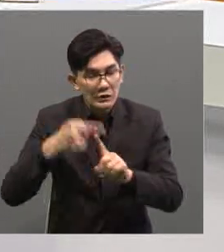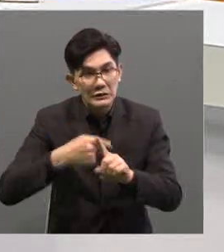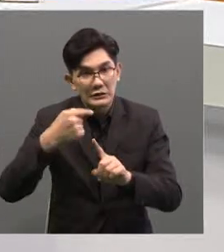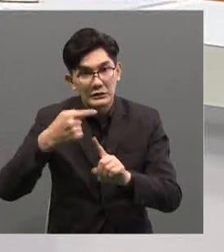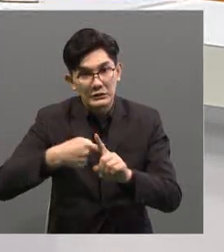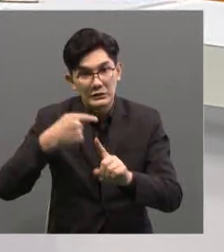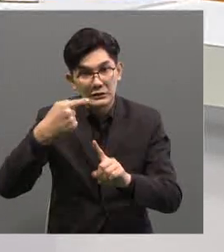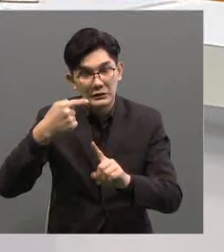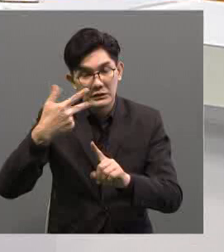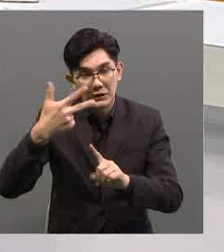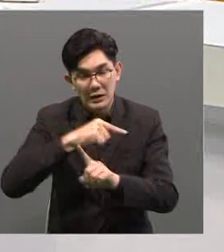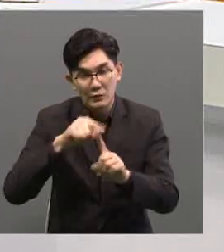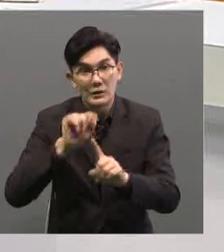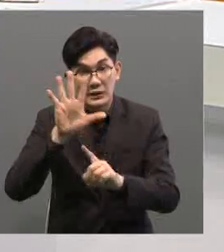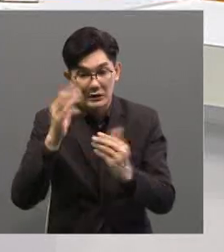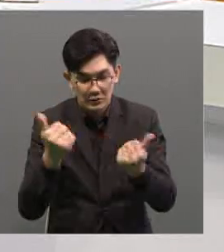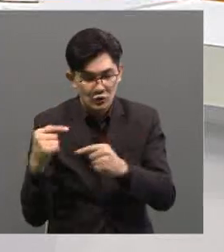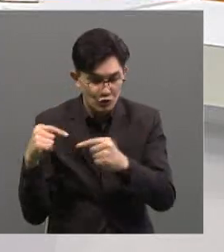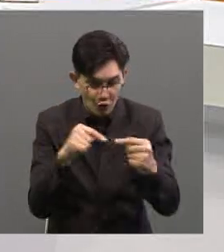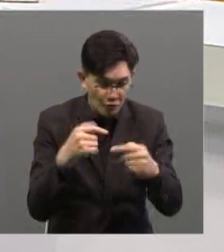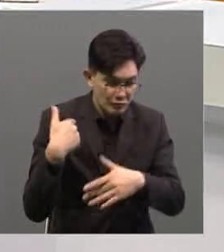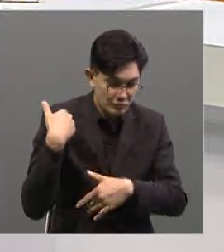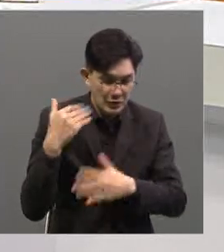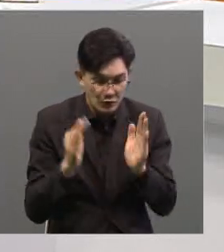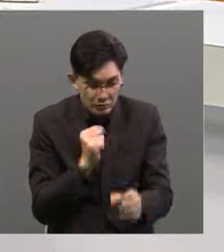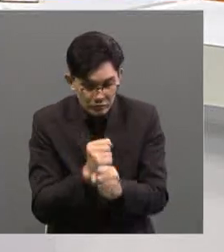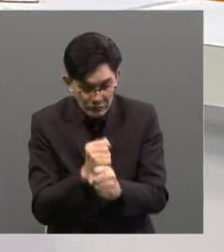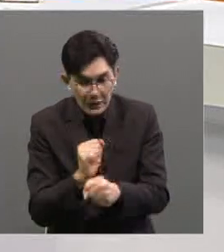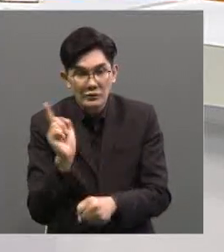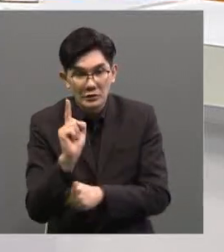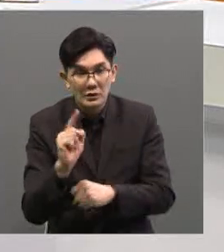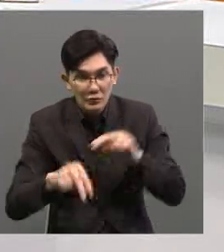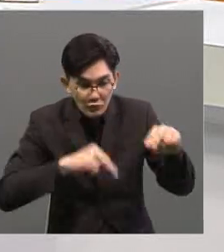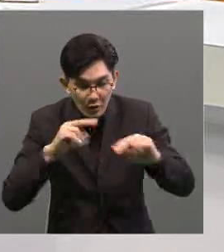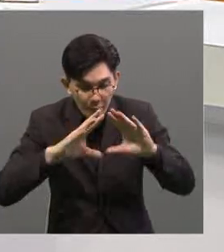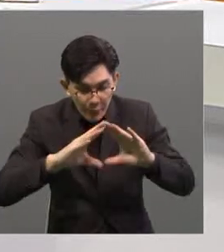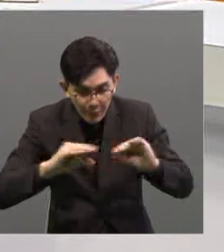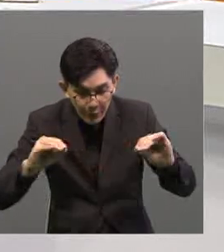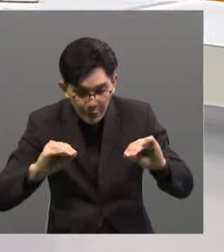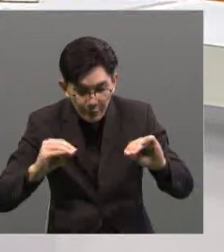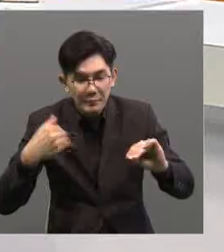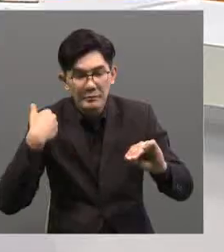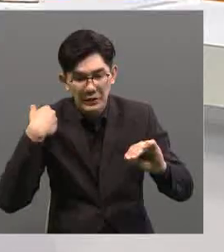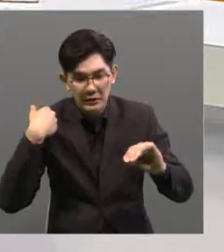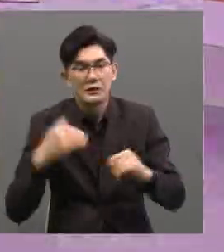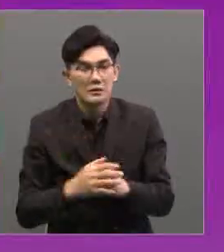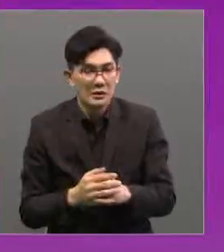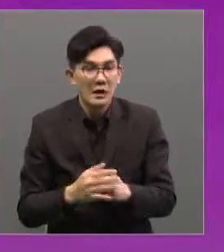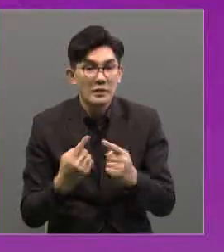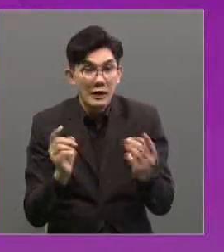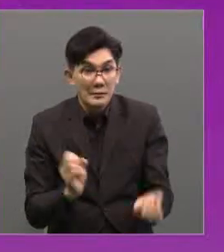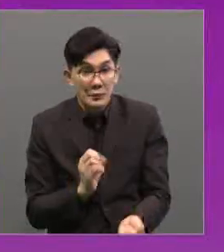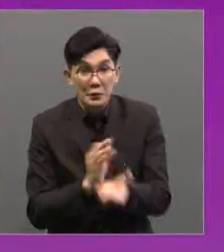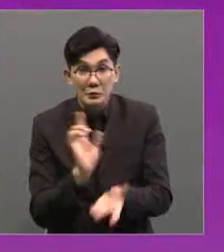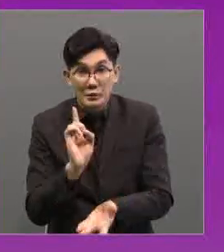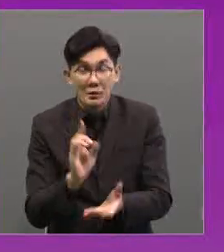ที่ถามมา โอ้หลายวันแล้ว ถามว่าวันนี้ยังไหม้อยู่ไหมยังไหม้อยู่แต่ว่าทางเจ้าหน้าที่ก็สามารถที่จะควบคุมเพลิงเอาไว้ได้บางส่วนแล้วนะคะแต่ว่าผลกระทบที่มันเ